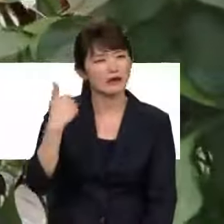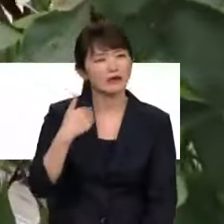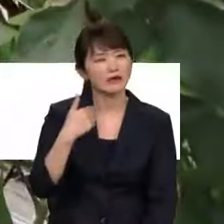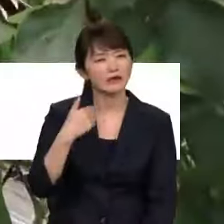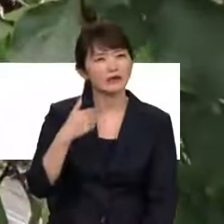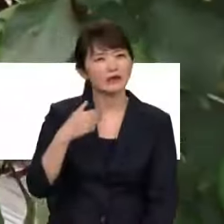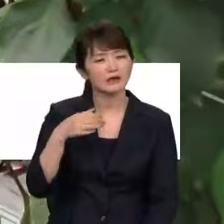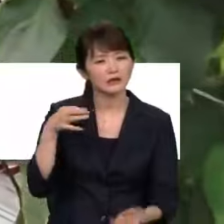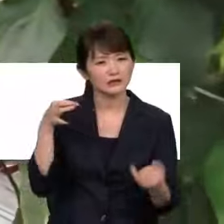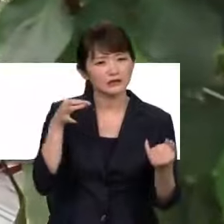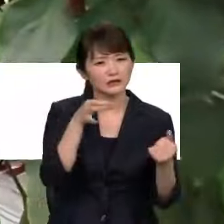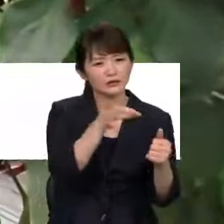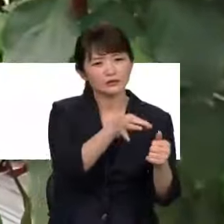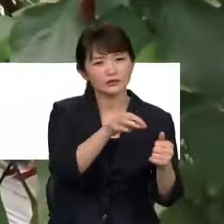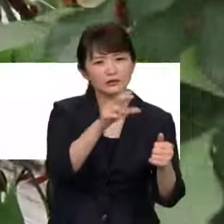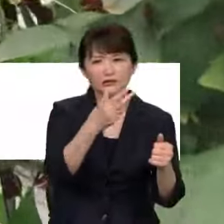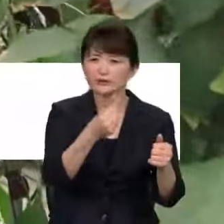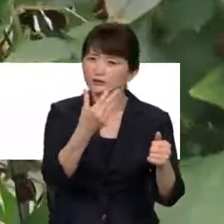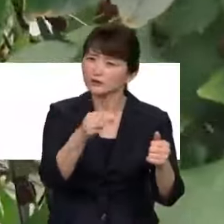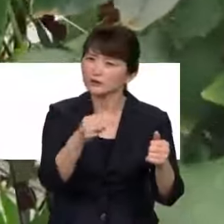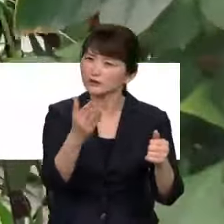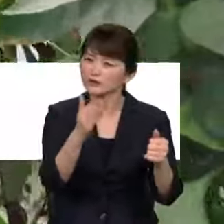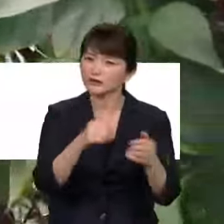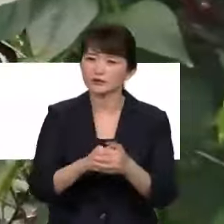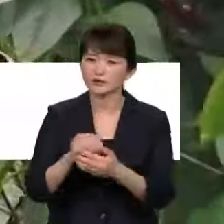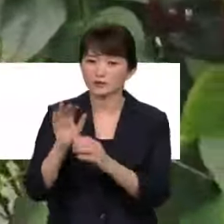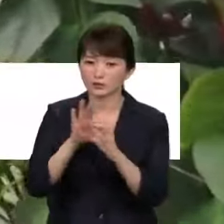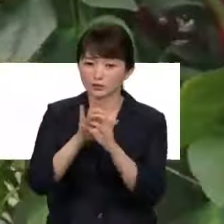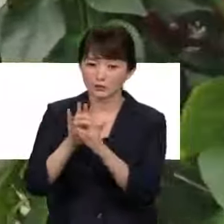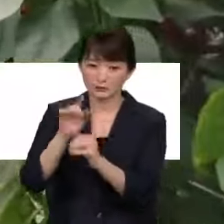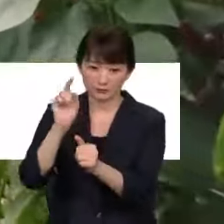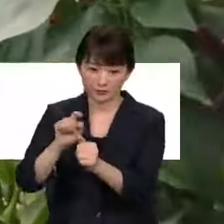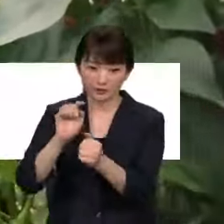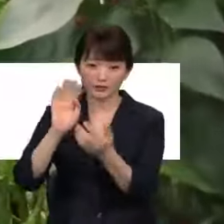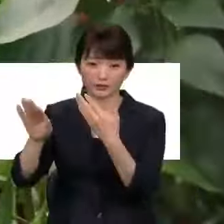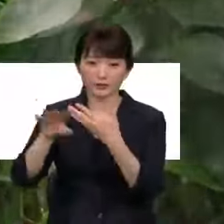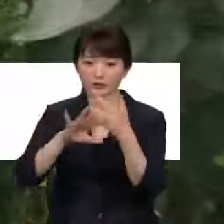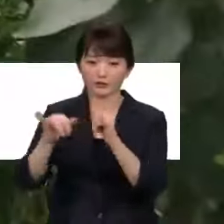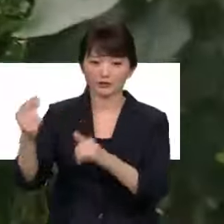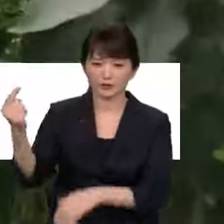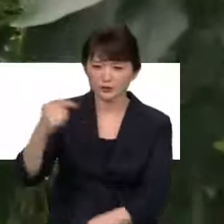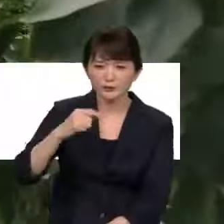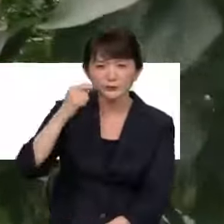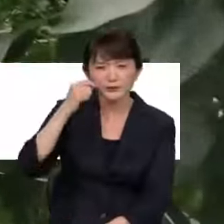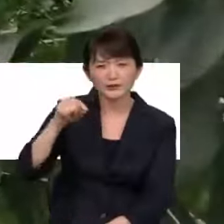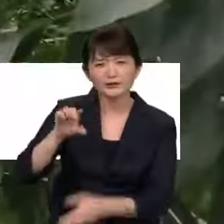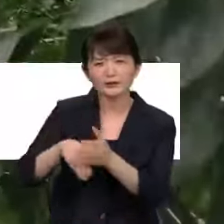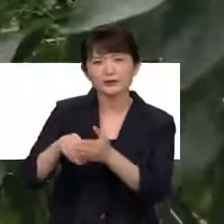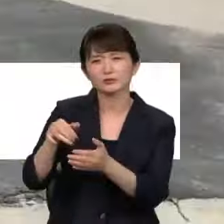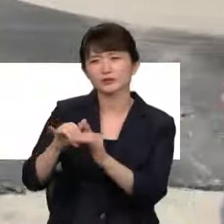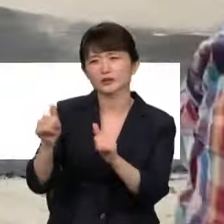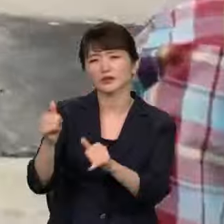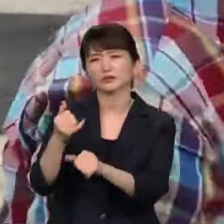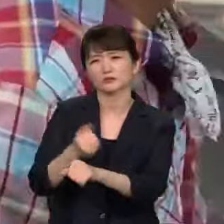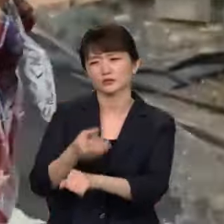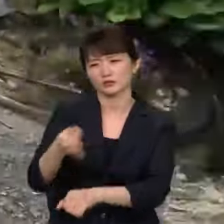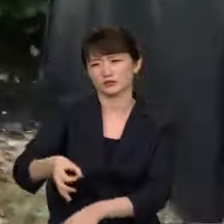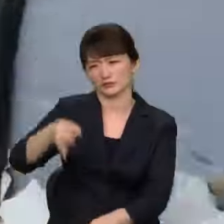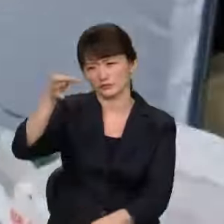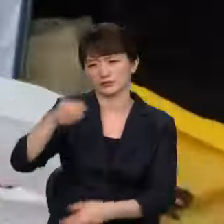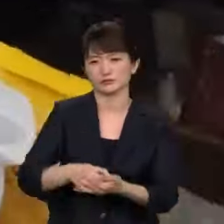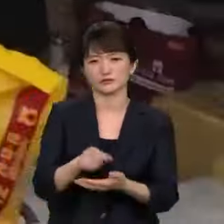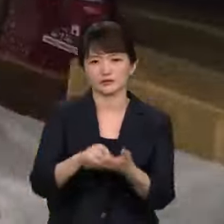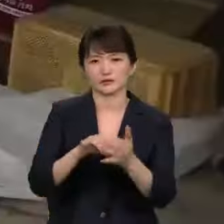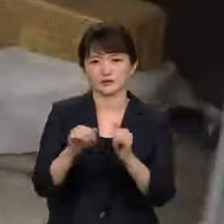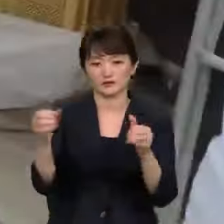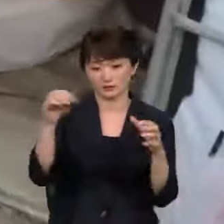네. 저거 코로나 생기고 외국인 인력들이 못 들어왔잖아요. 그때부터 올랐어. 이날 취재진을